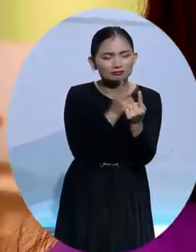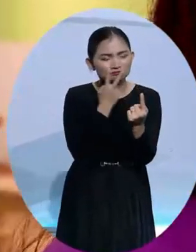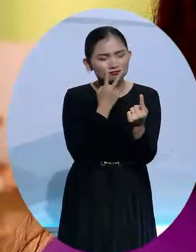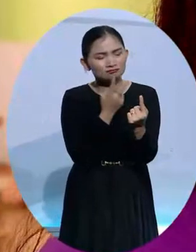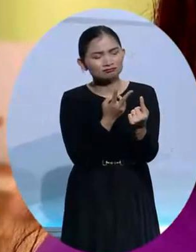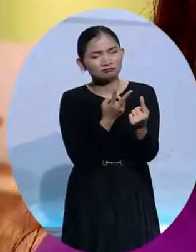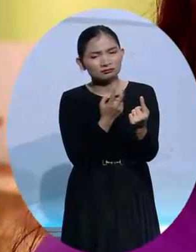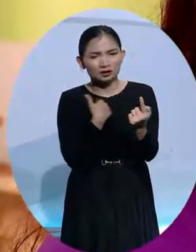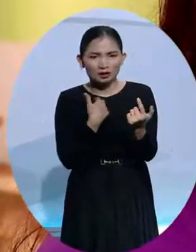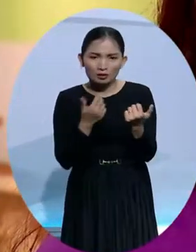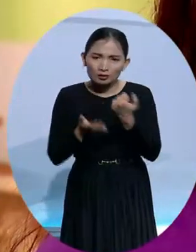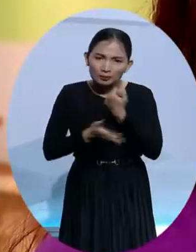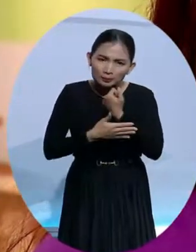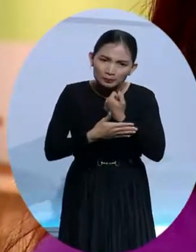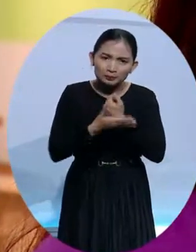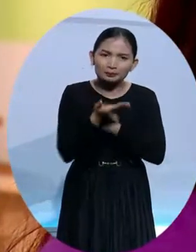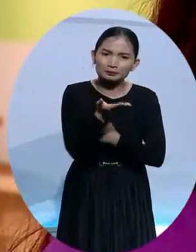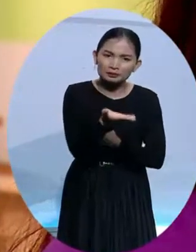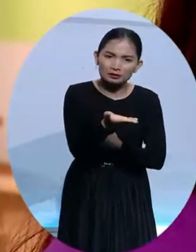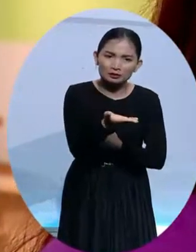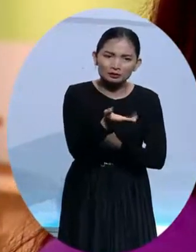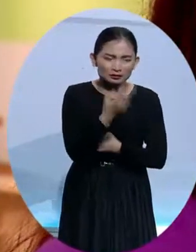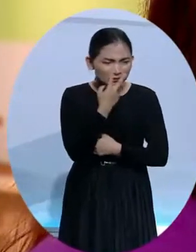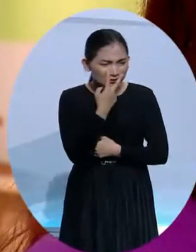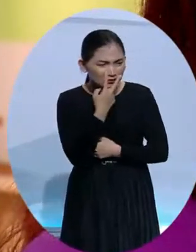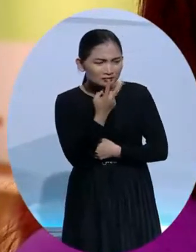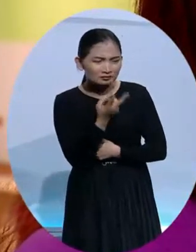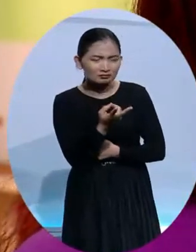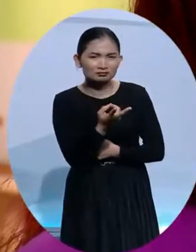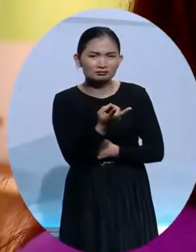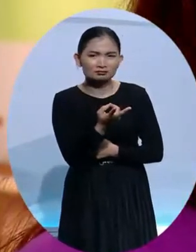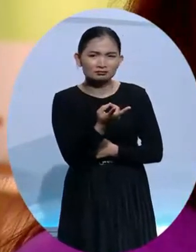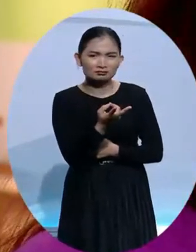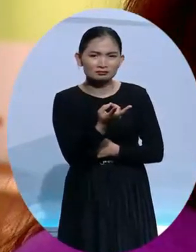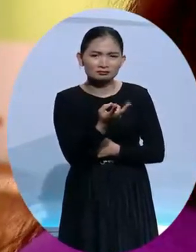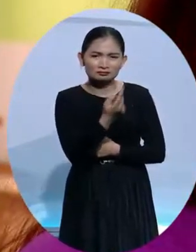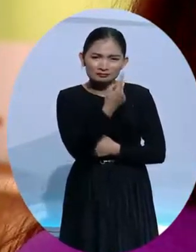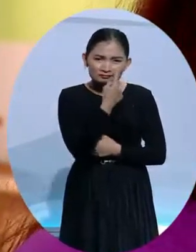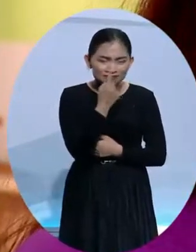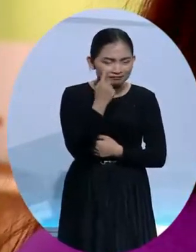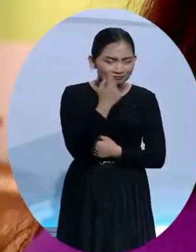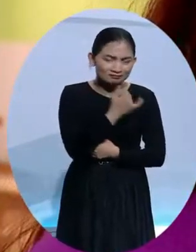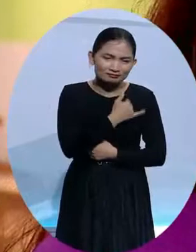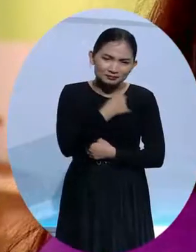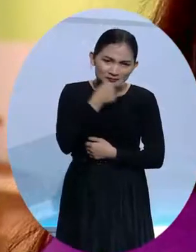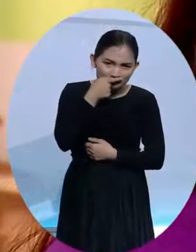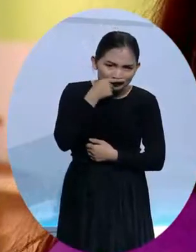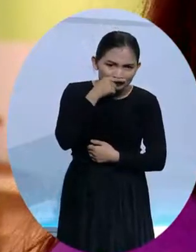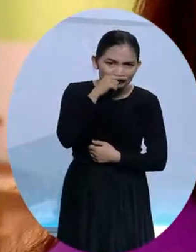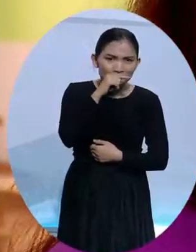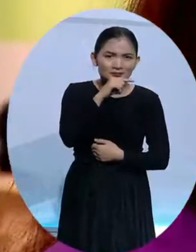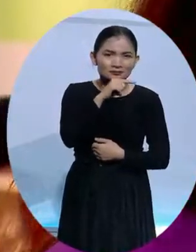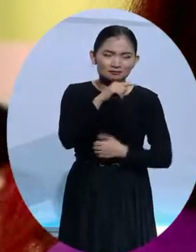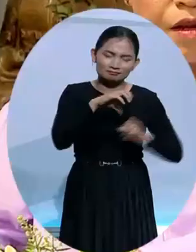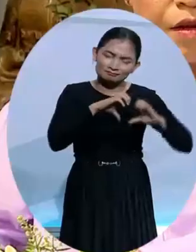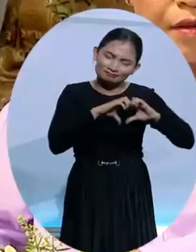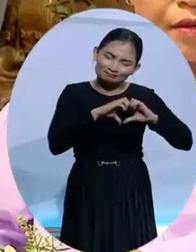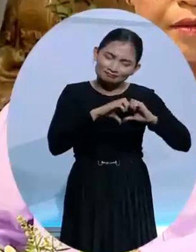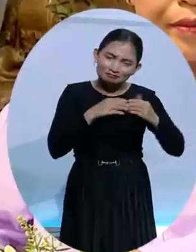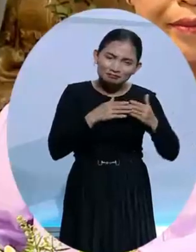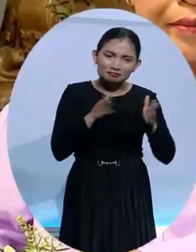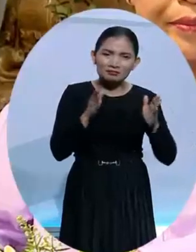của mình. Trước hết thì mình nhìn người ta với một cái cặp mắt yêu thương trước đã. Với một cái tấm lòng hoan hỷ trước